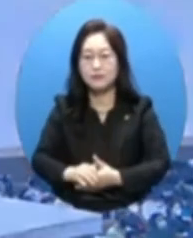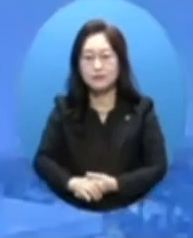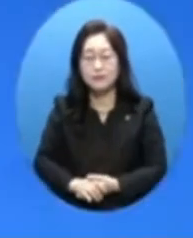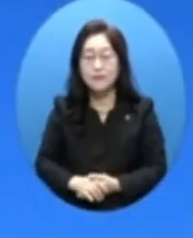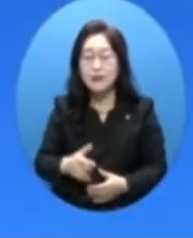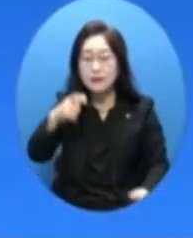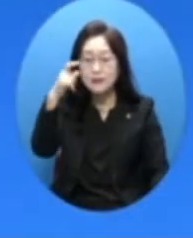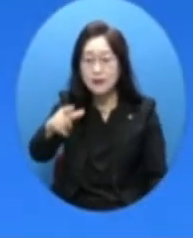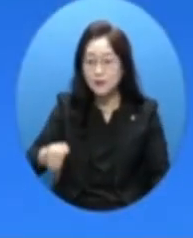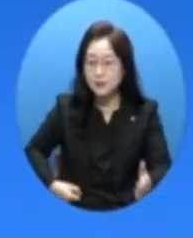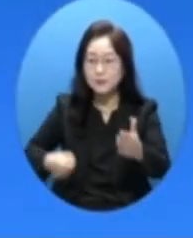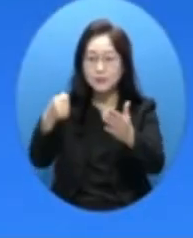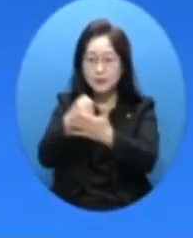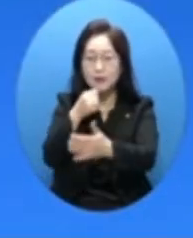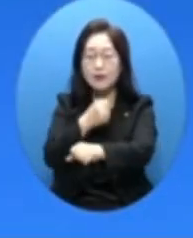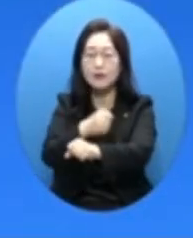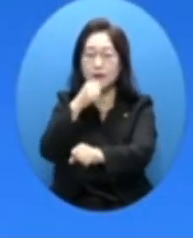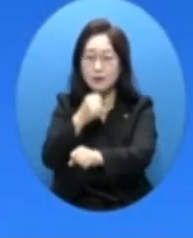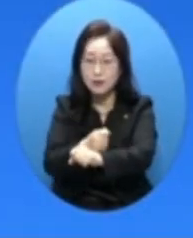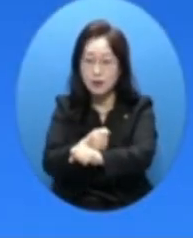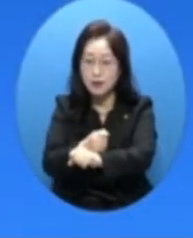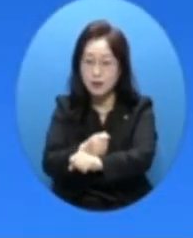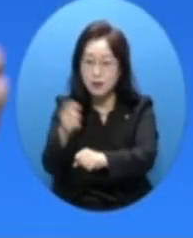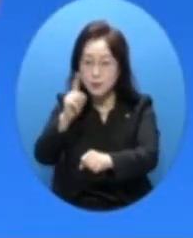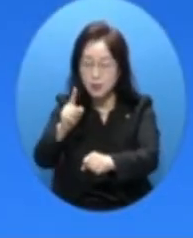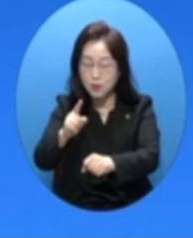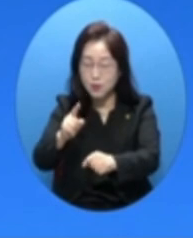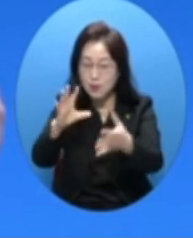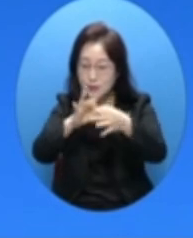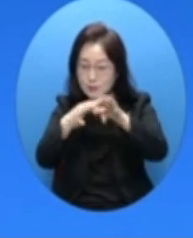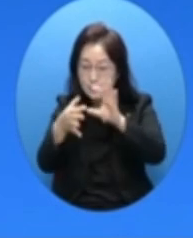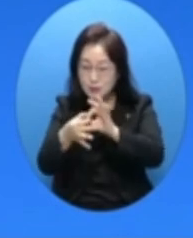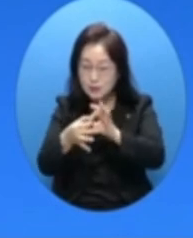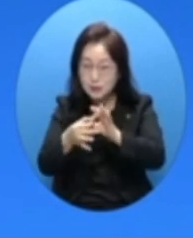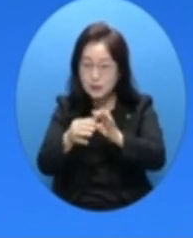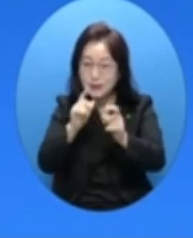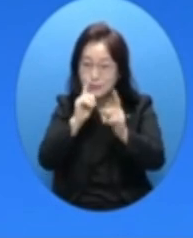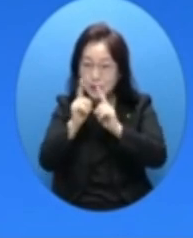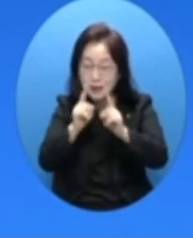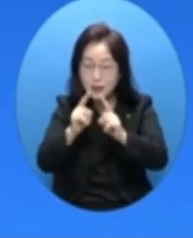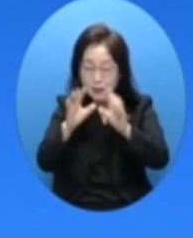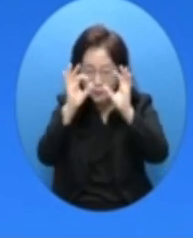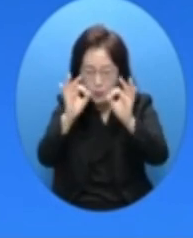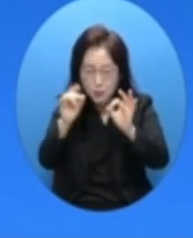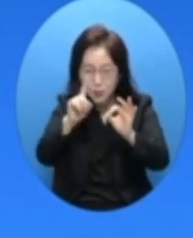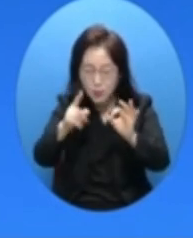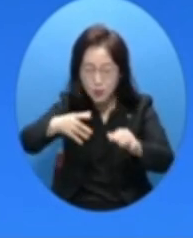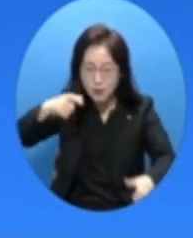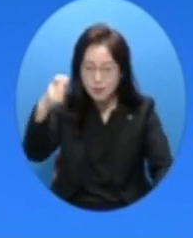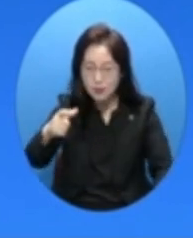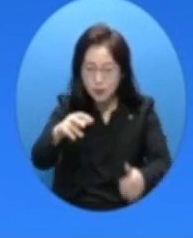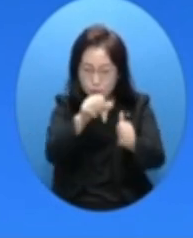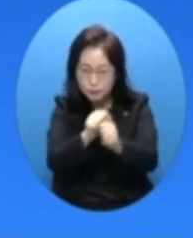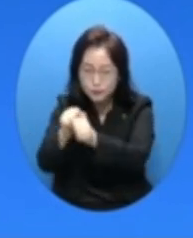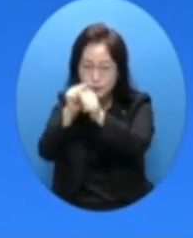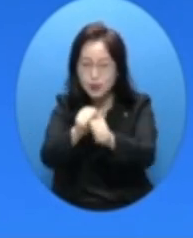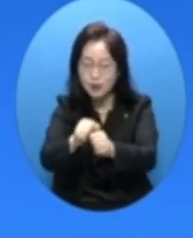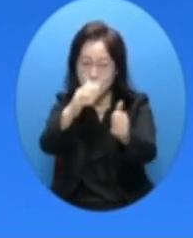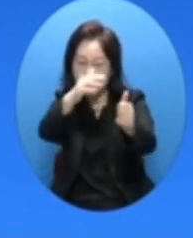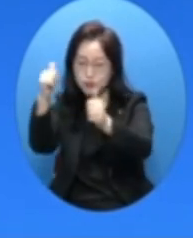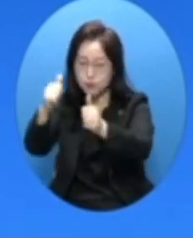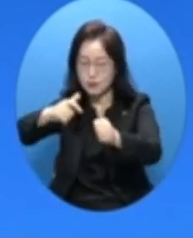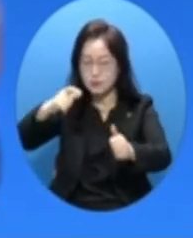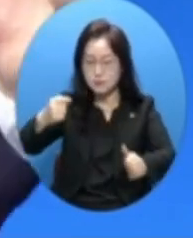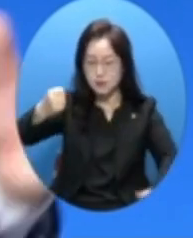이 강하고 단단한 말에 그 히브리원 뜻은 강하게 붙잡는 힘과 무릎의 견고함을 가지라 그